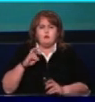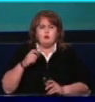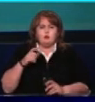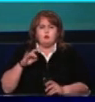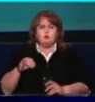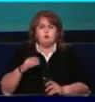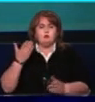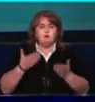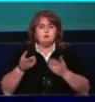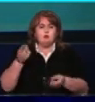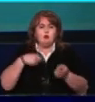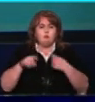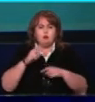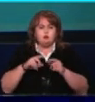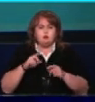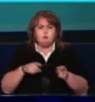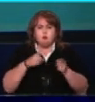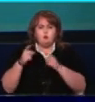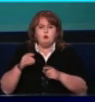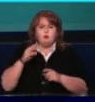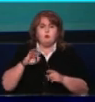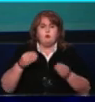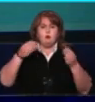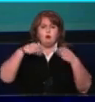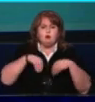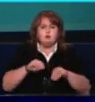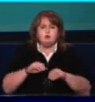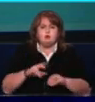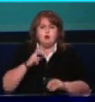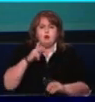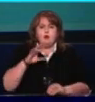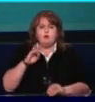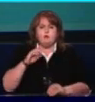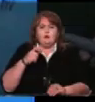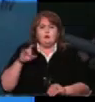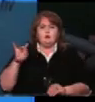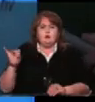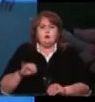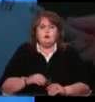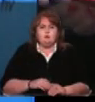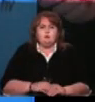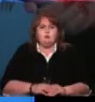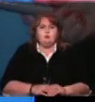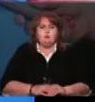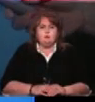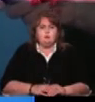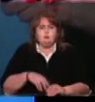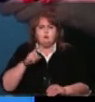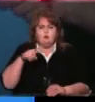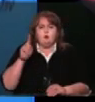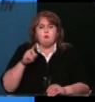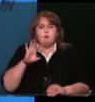Если обратный переход, то идет поглощение энергии. И вот, пожалуйста, номера